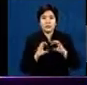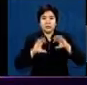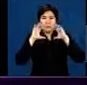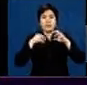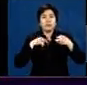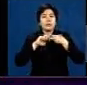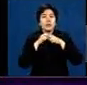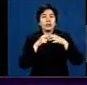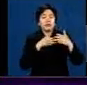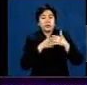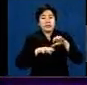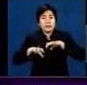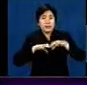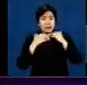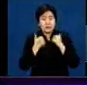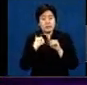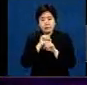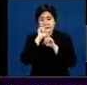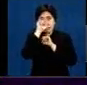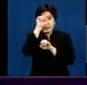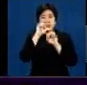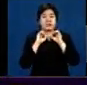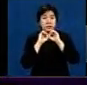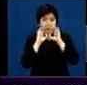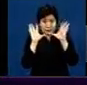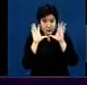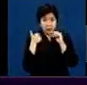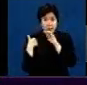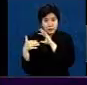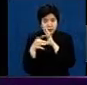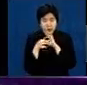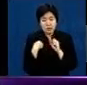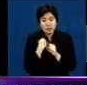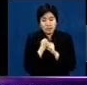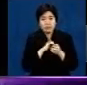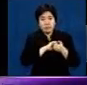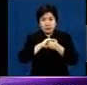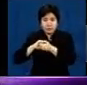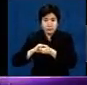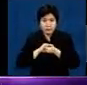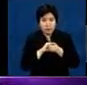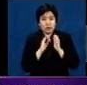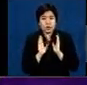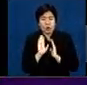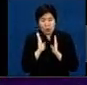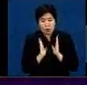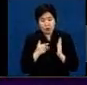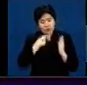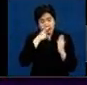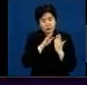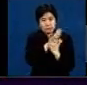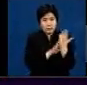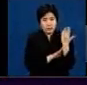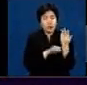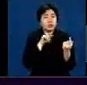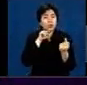ก็ได้ประกาศที่จะใช้นโยบายอย่างชัดแจ้งว่าเราจะร่วมกันสร้างความปลองดองของคนในชาติโดยยึดหลักนิ